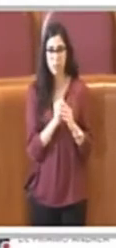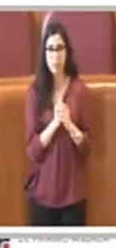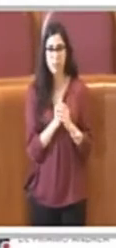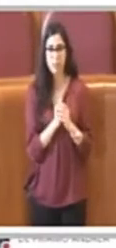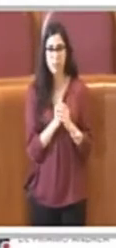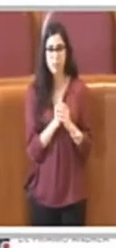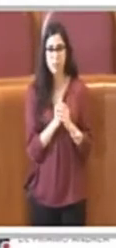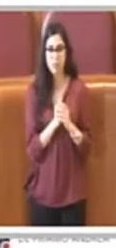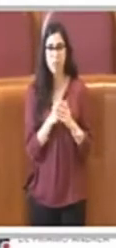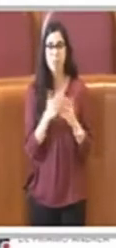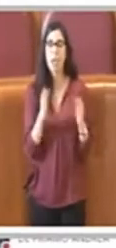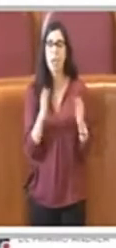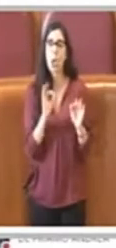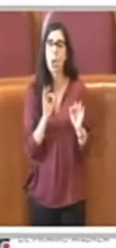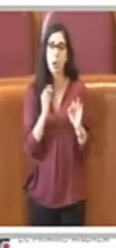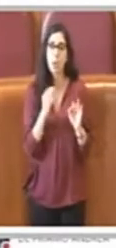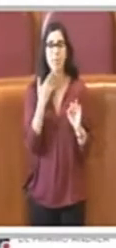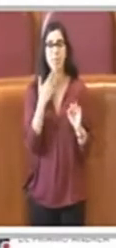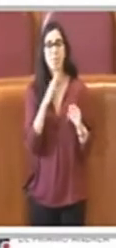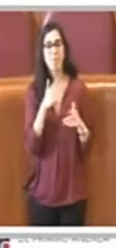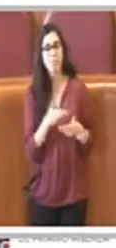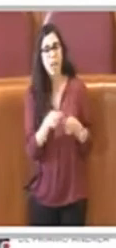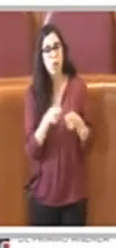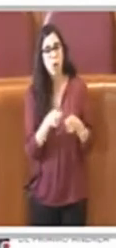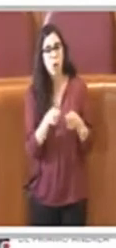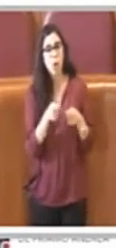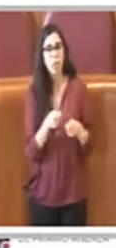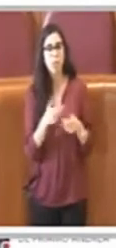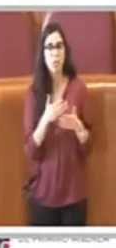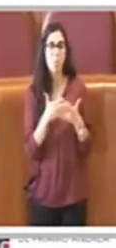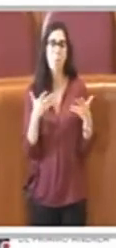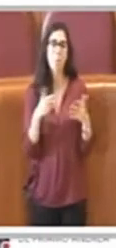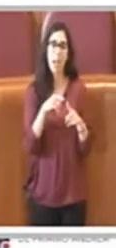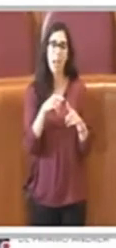Si favorisce così la massima partecipazione senza creare